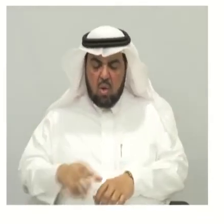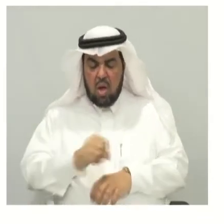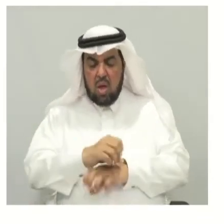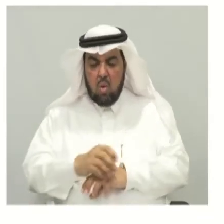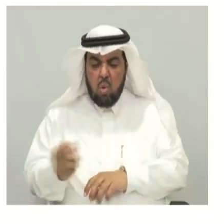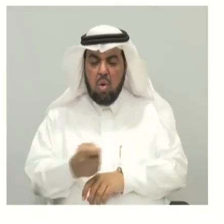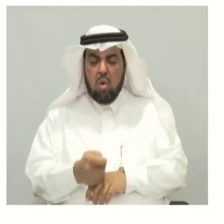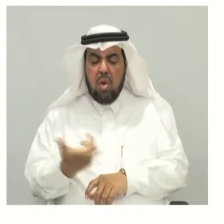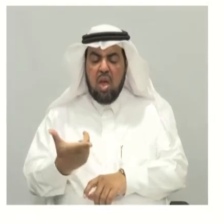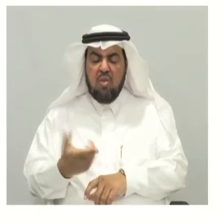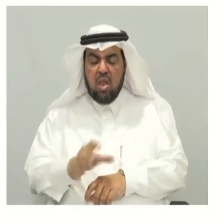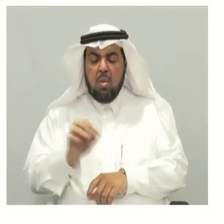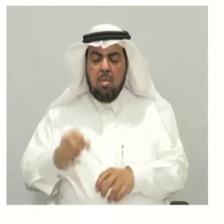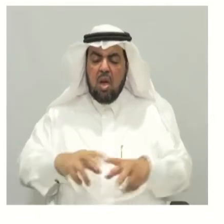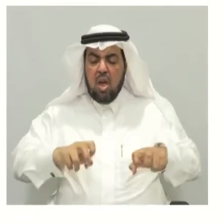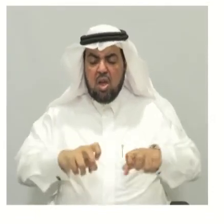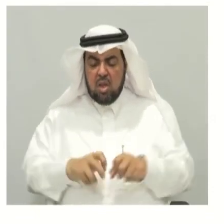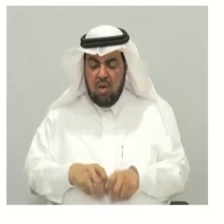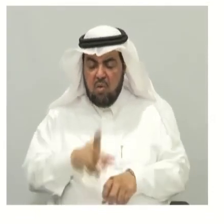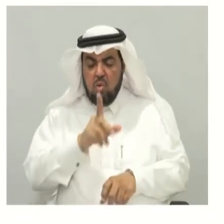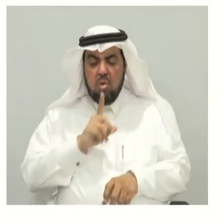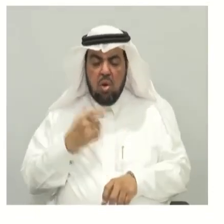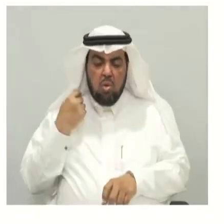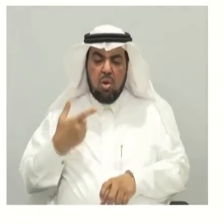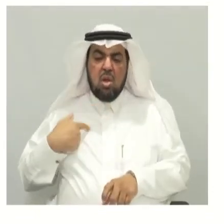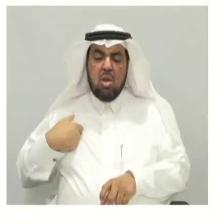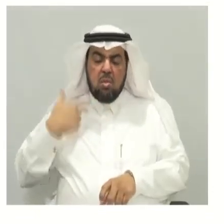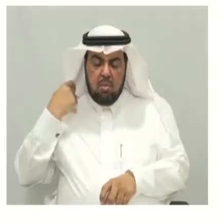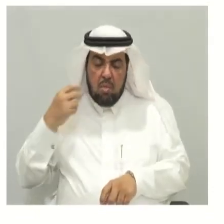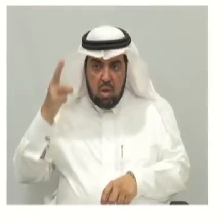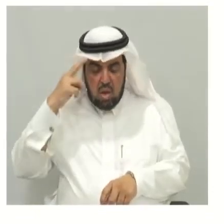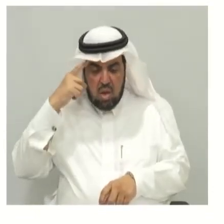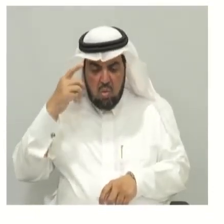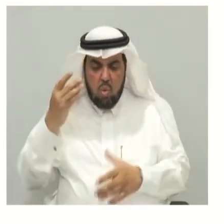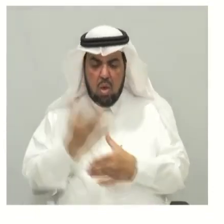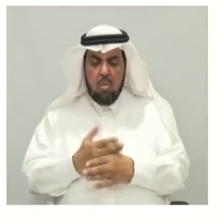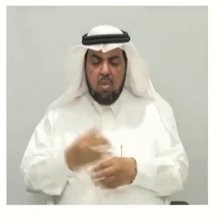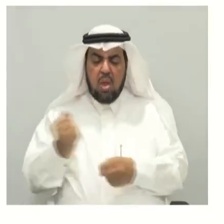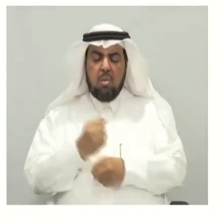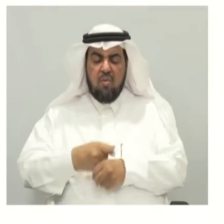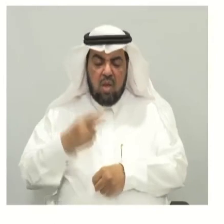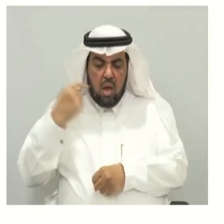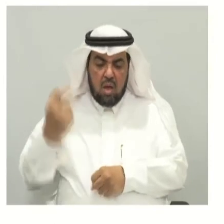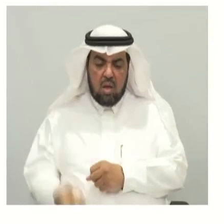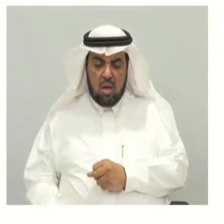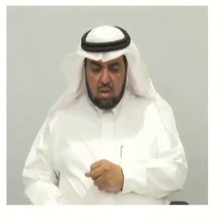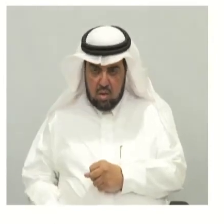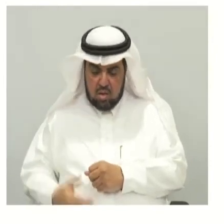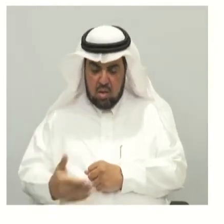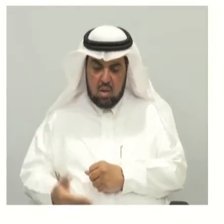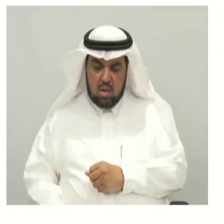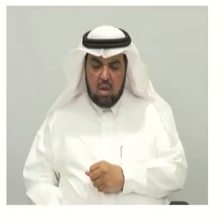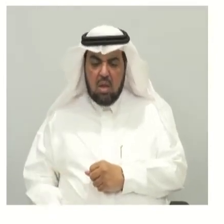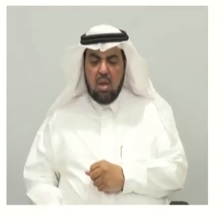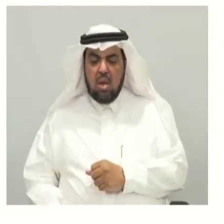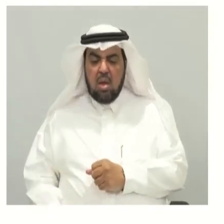واكتب كيف تم اكتشافه ومتى ومن اكتشفه وما هو استخدامه في حياتنا، بالإضافة إلى ماذا؟